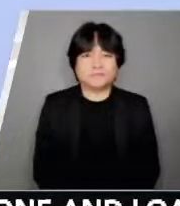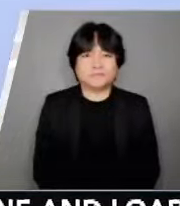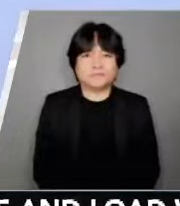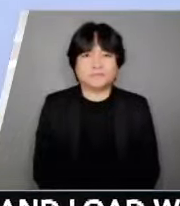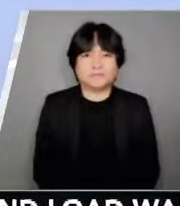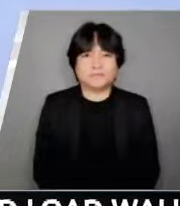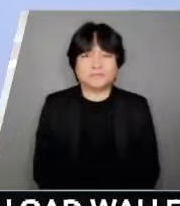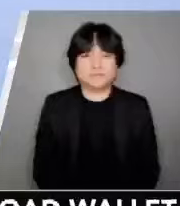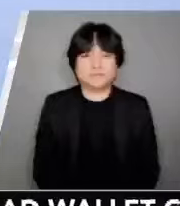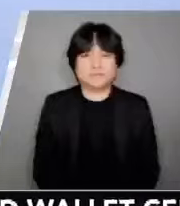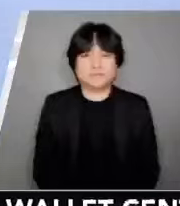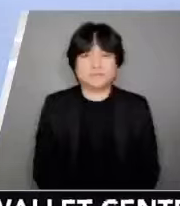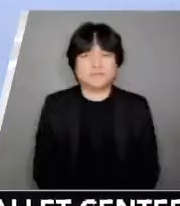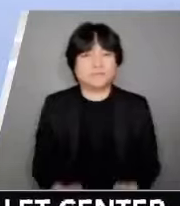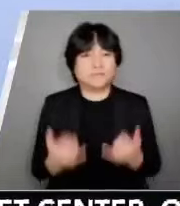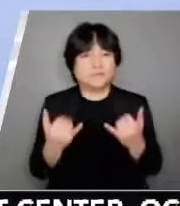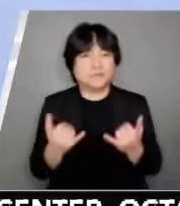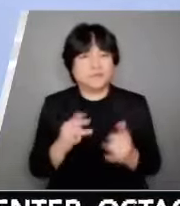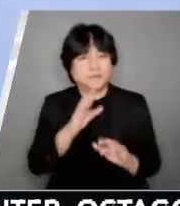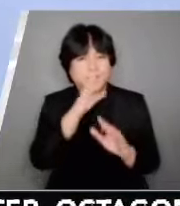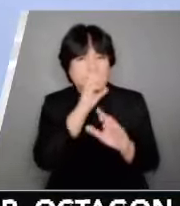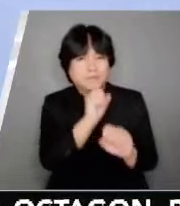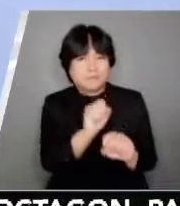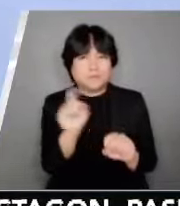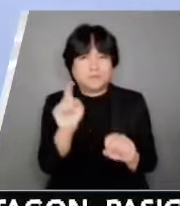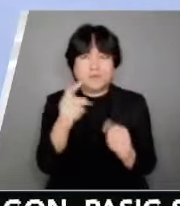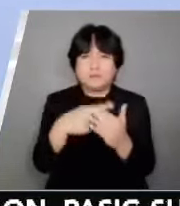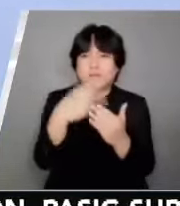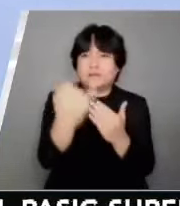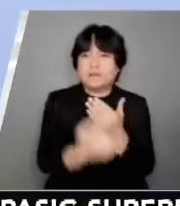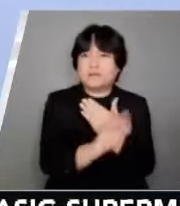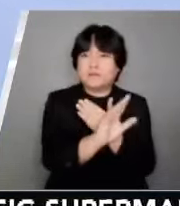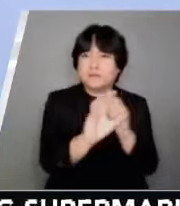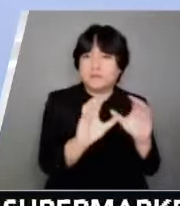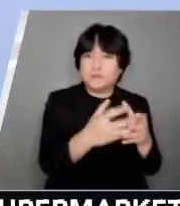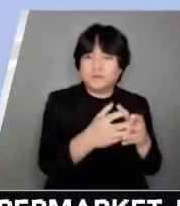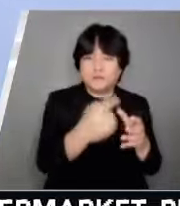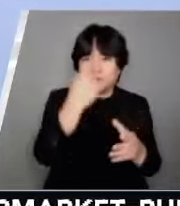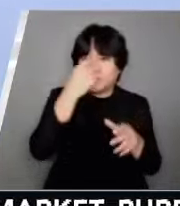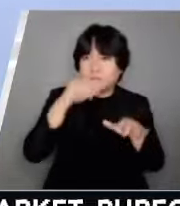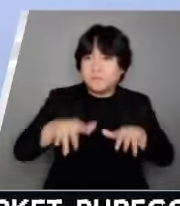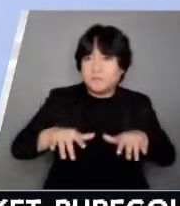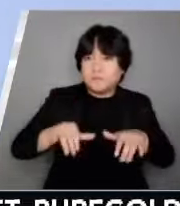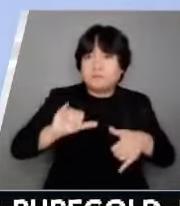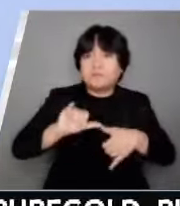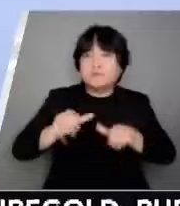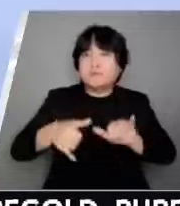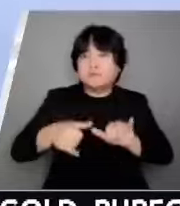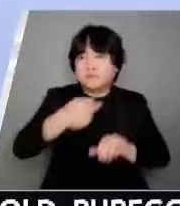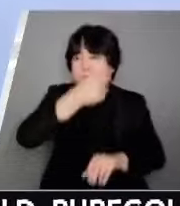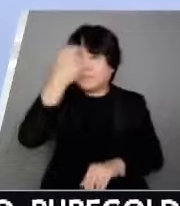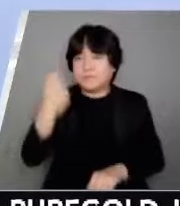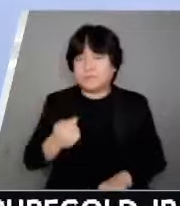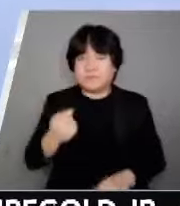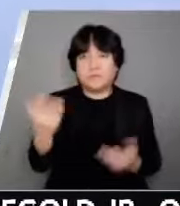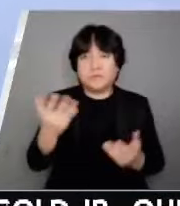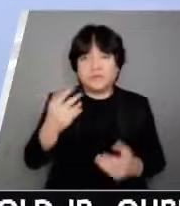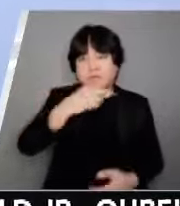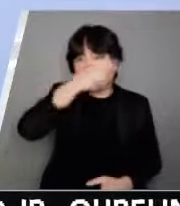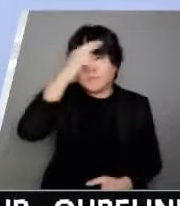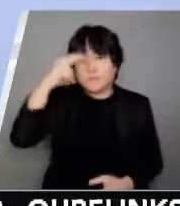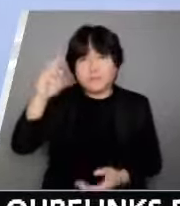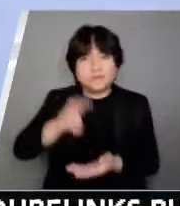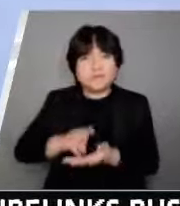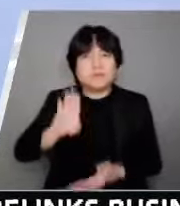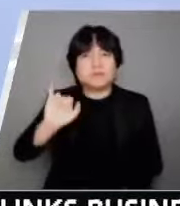Samantala, very nakamamangha ang project ng isang grupo ng computer engineering graduates. Diyan po yan sa Binangon ng Rizal. Very mindful kasi yan